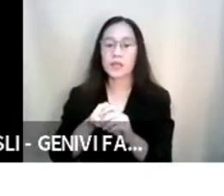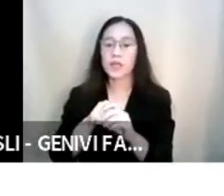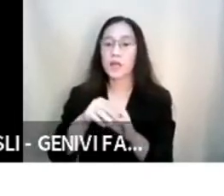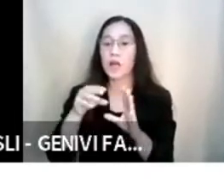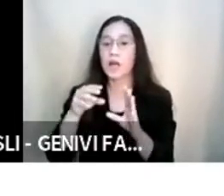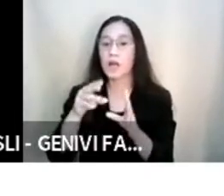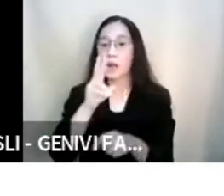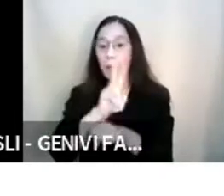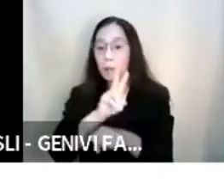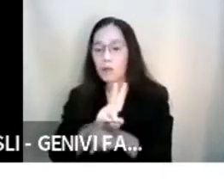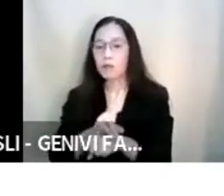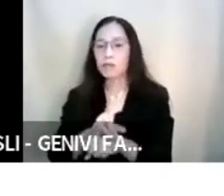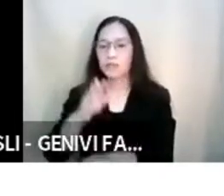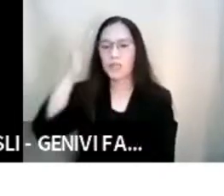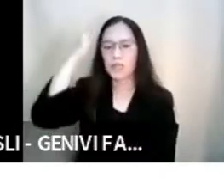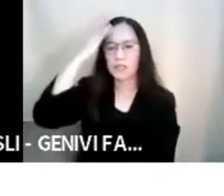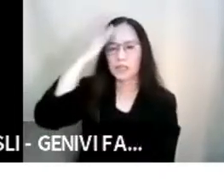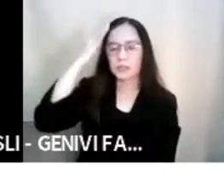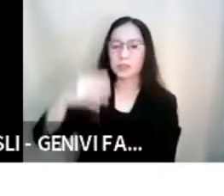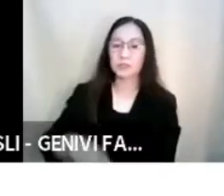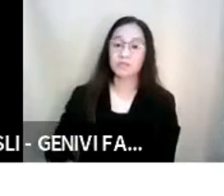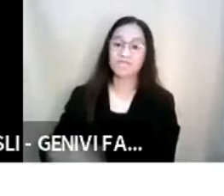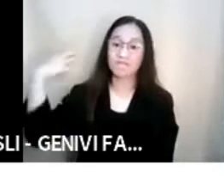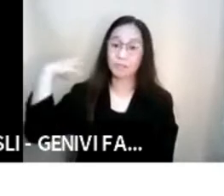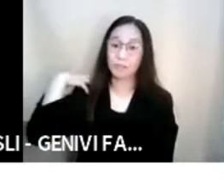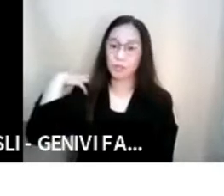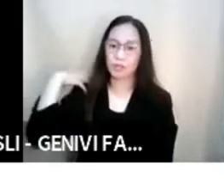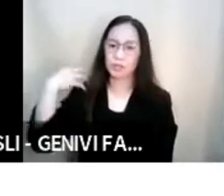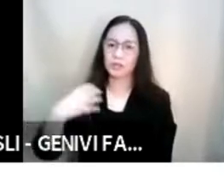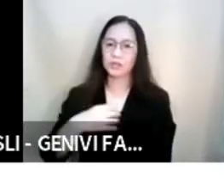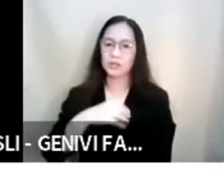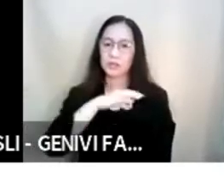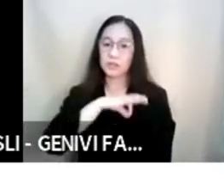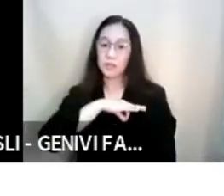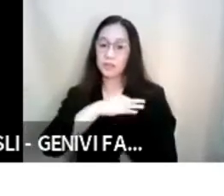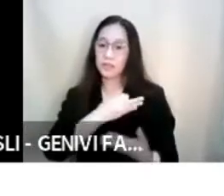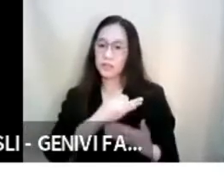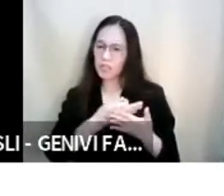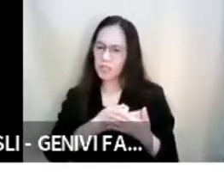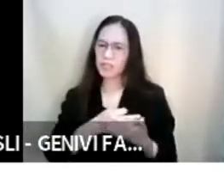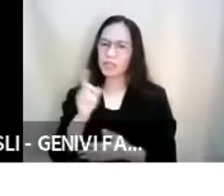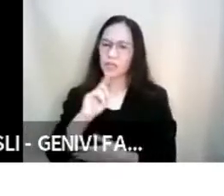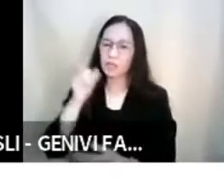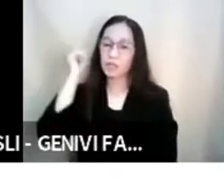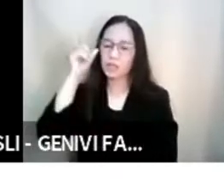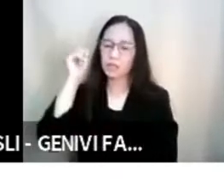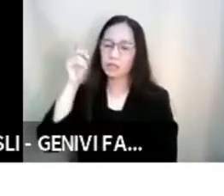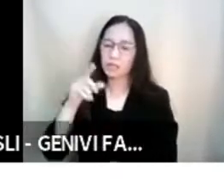nila yung terms na boss, halimbawa, or salary? Anong understanding nila doon? Break,